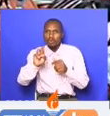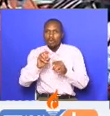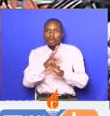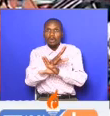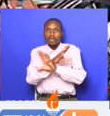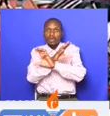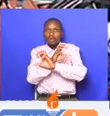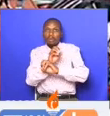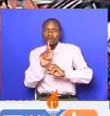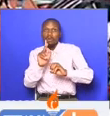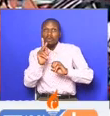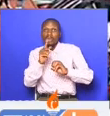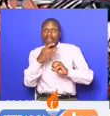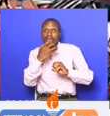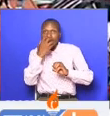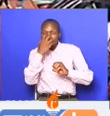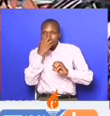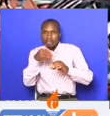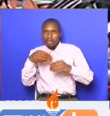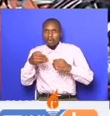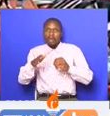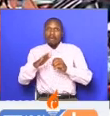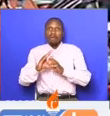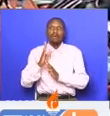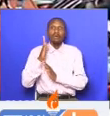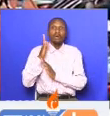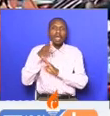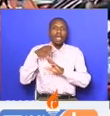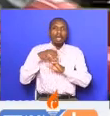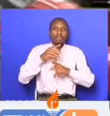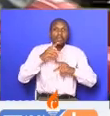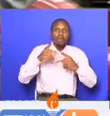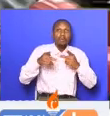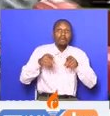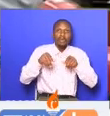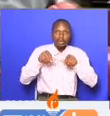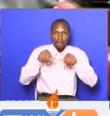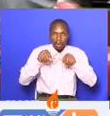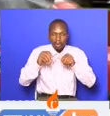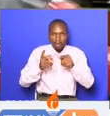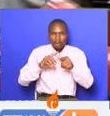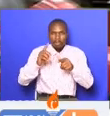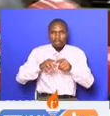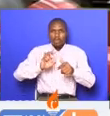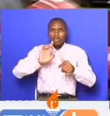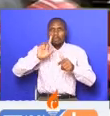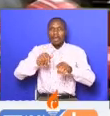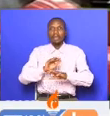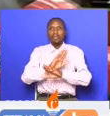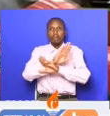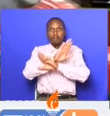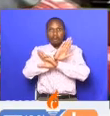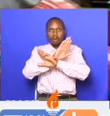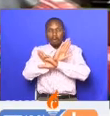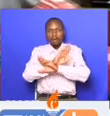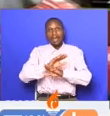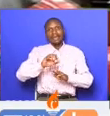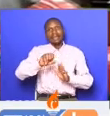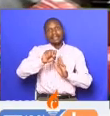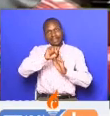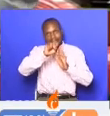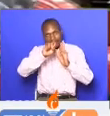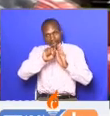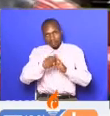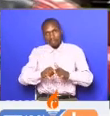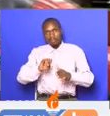Kenya nyarakoba gakobe kobole ndibo isene chinga kyo morobelio iyo ogendere tem. We must also protect the system. The